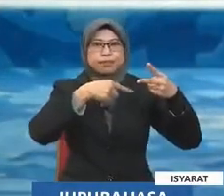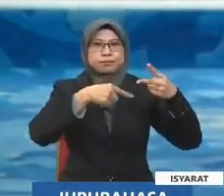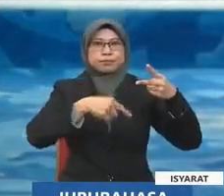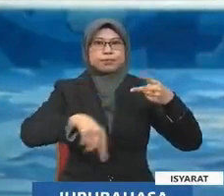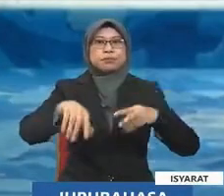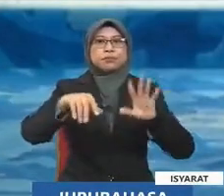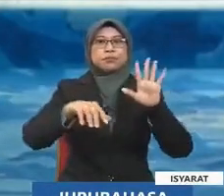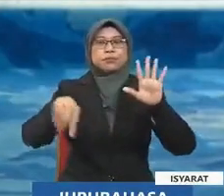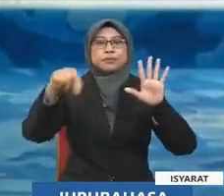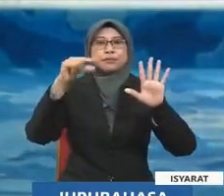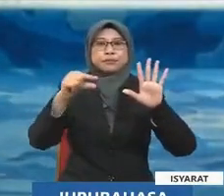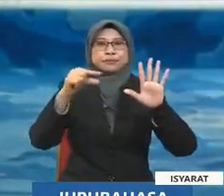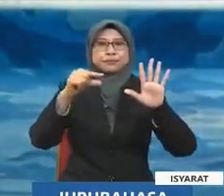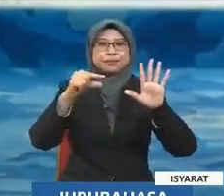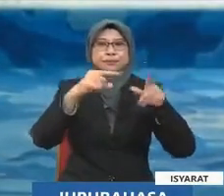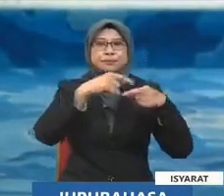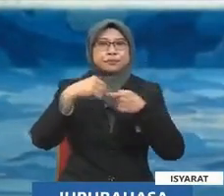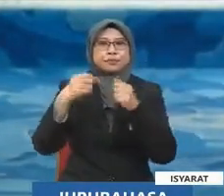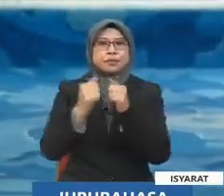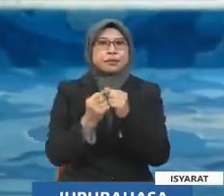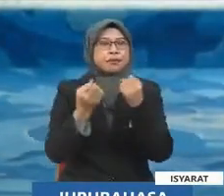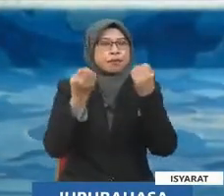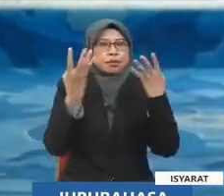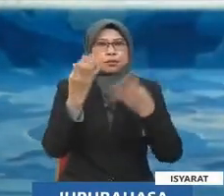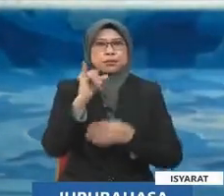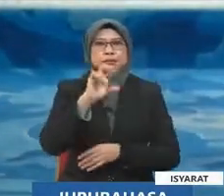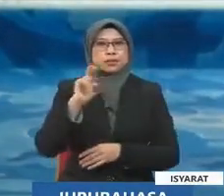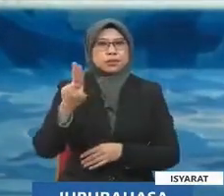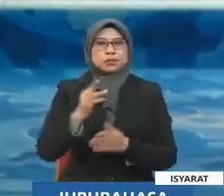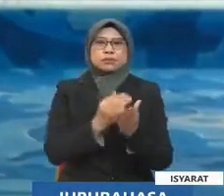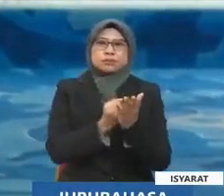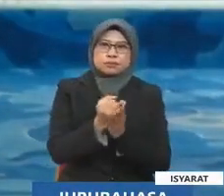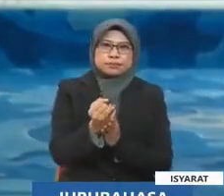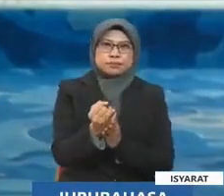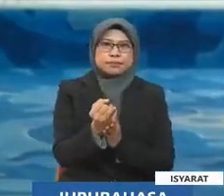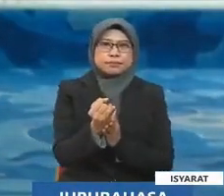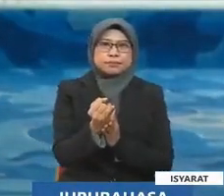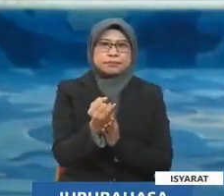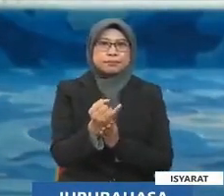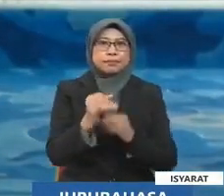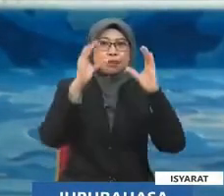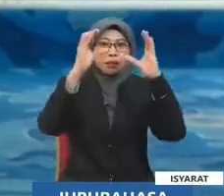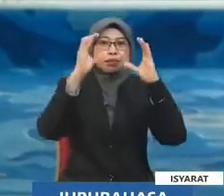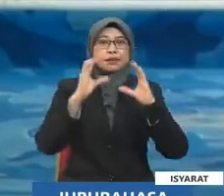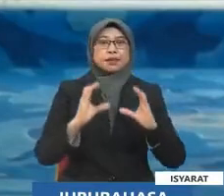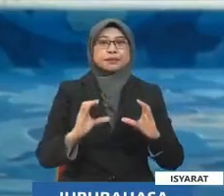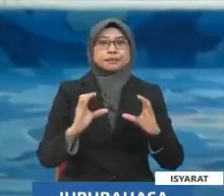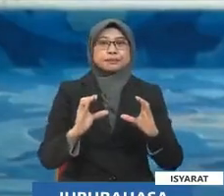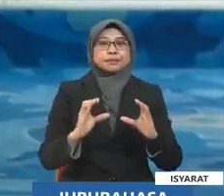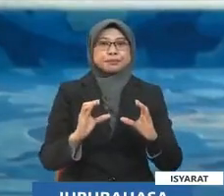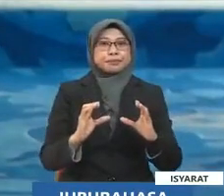kena 5G ini dia mengaitkan banyak isu, ya, ketelusan, kaedah